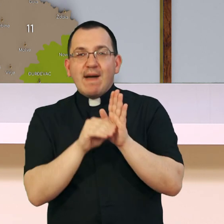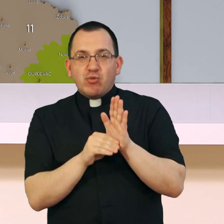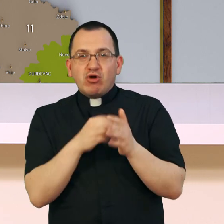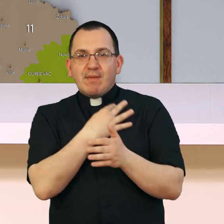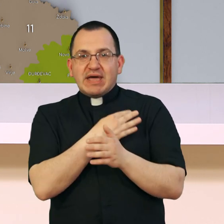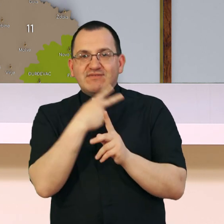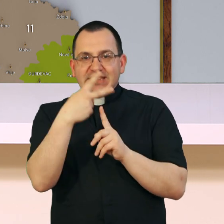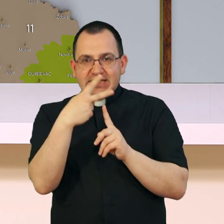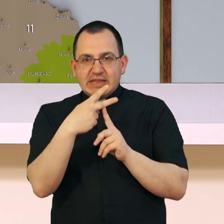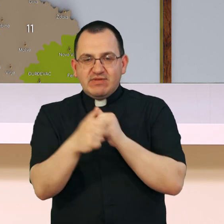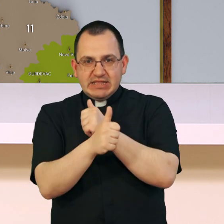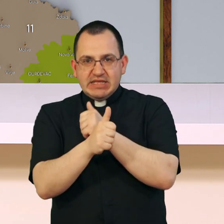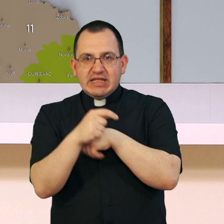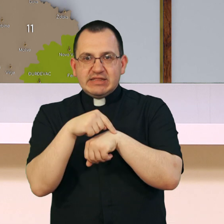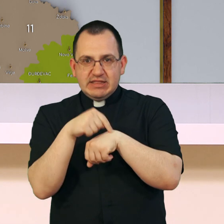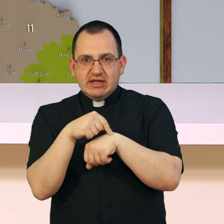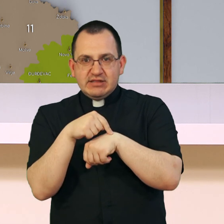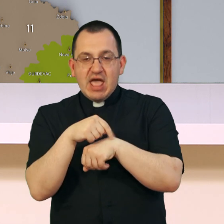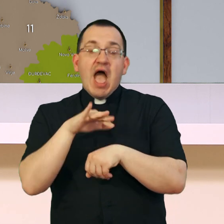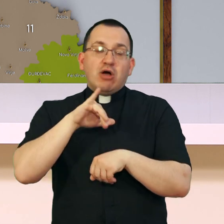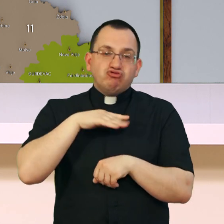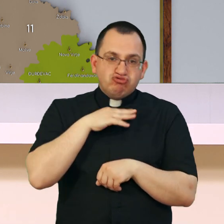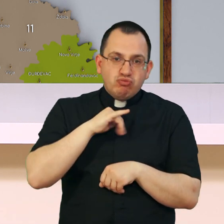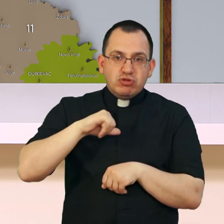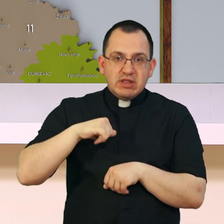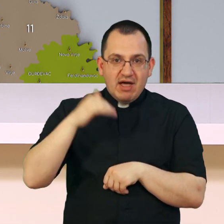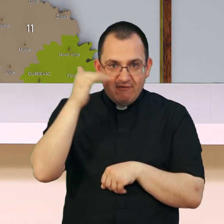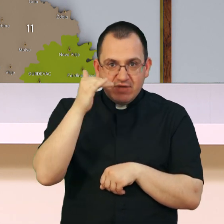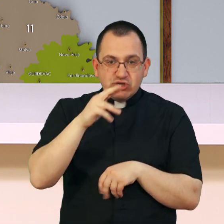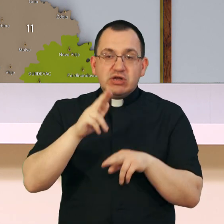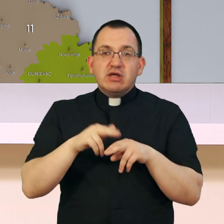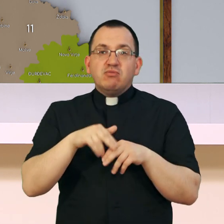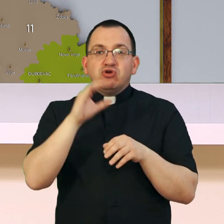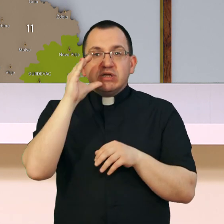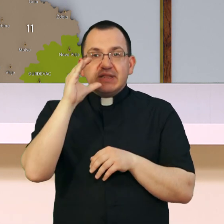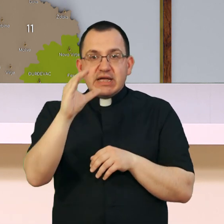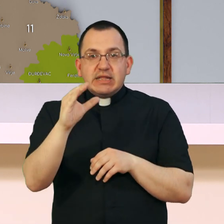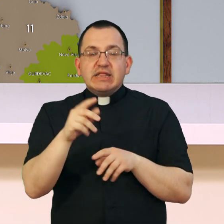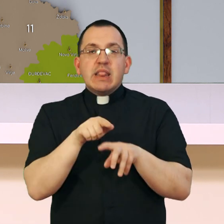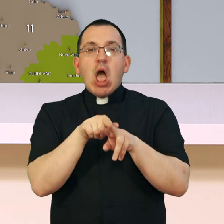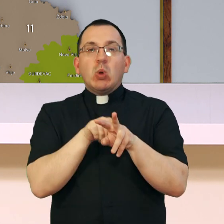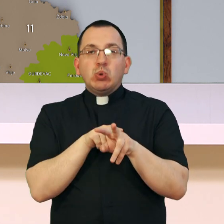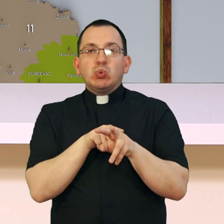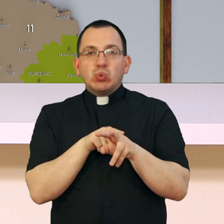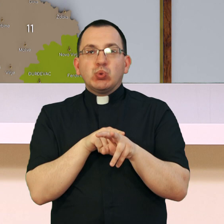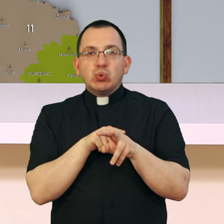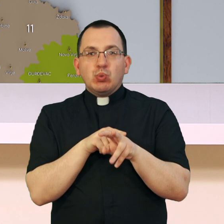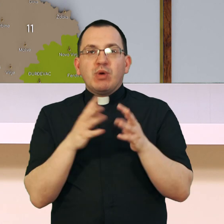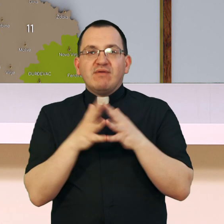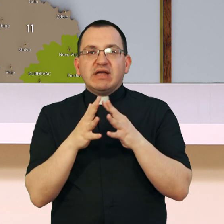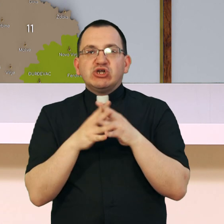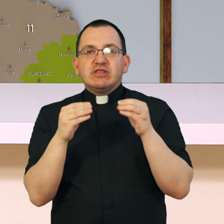u 11 sati, a subotnji program iz Ludbrega moći ćete pratiti uživo na YouTube kanalu Varaždinske